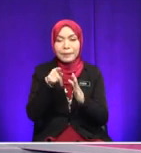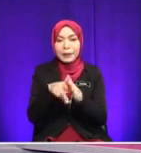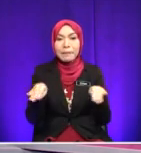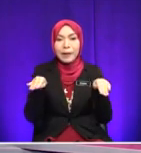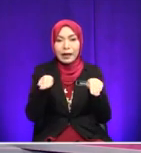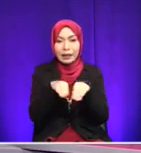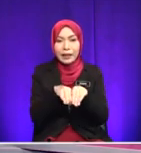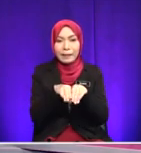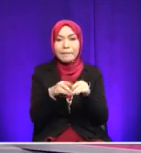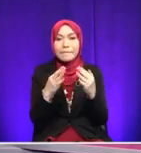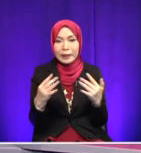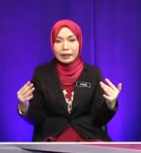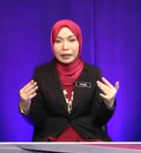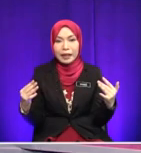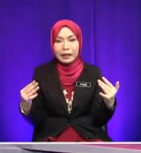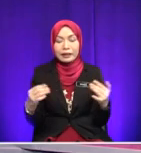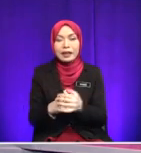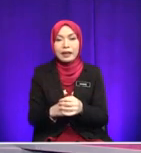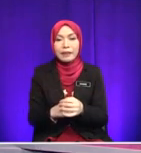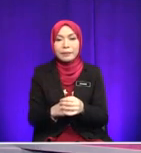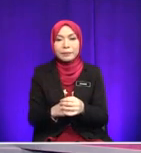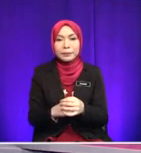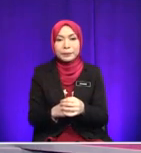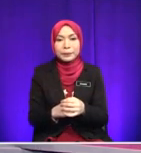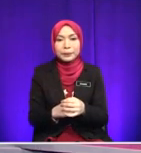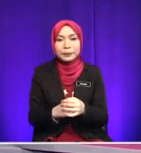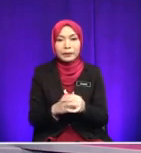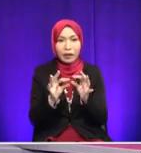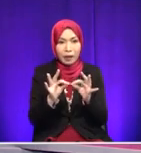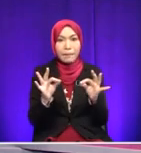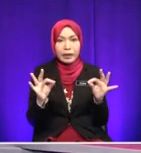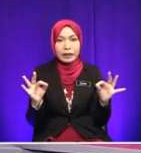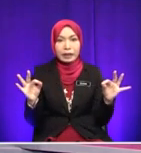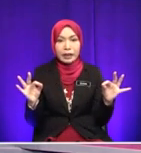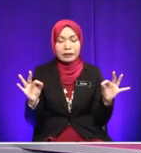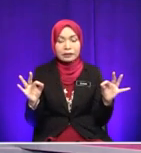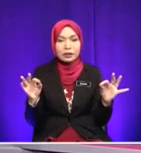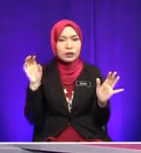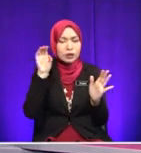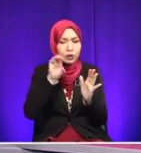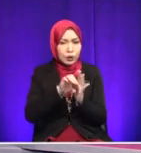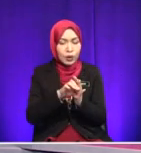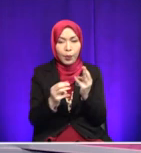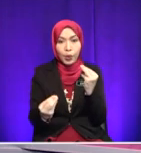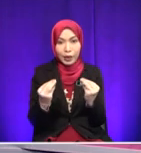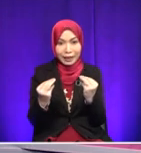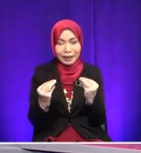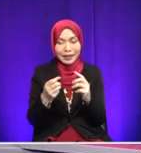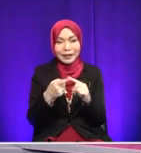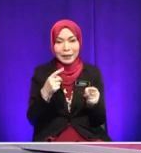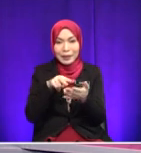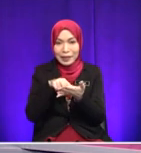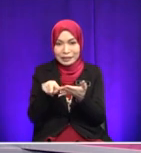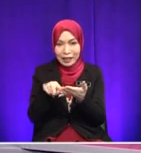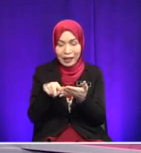baca majalah, majalah Dewan Siswa ke, Dewan Masyarakat ke kan, dan kamu nak mencari isi-isi penting, bila